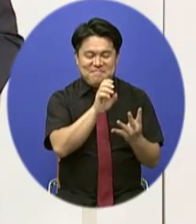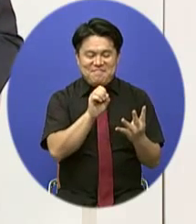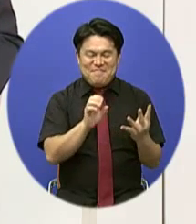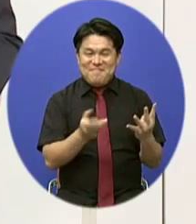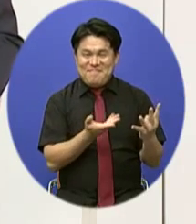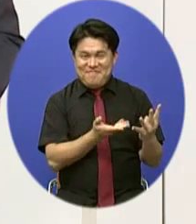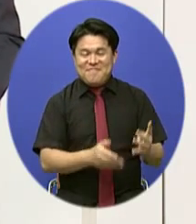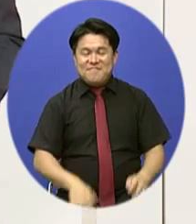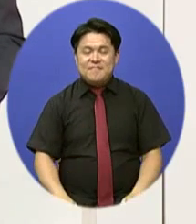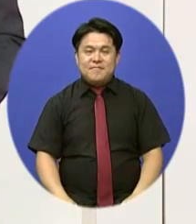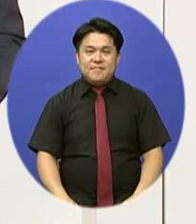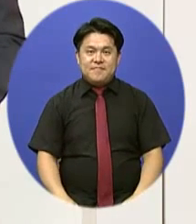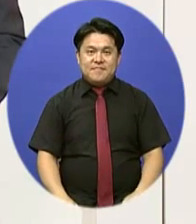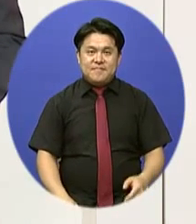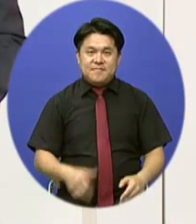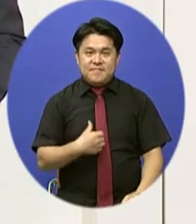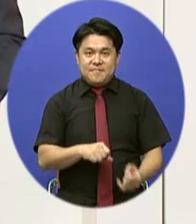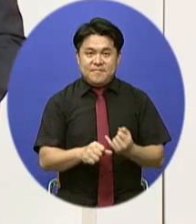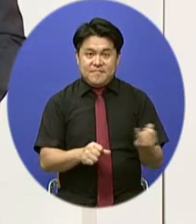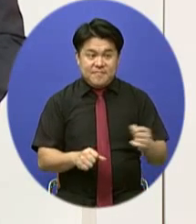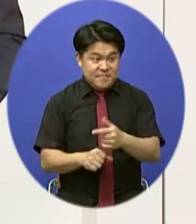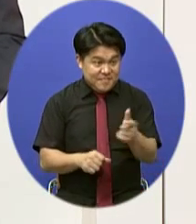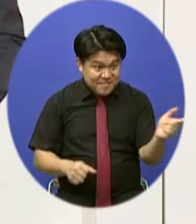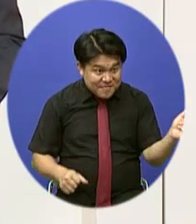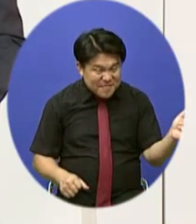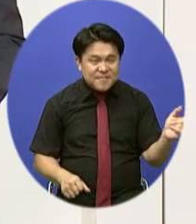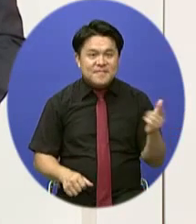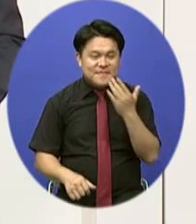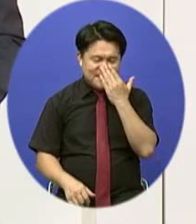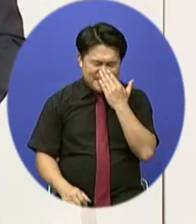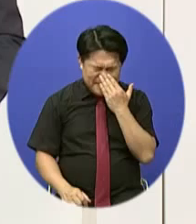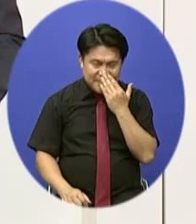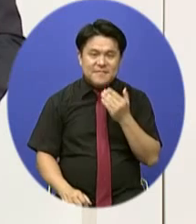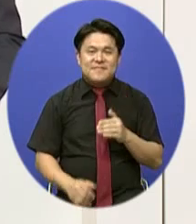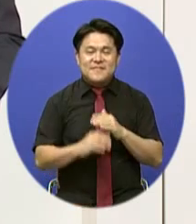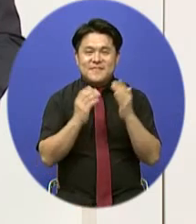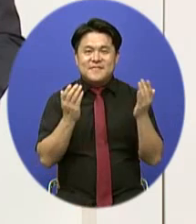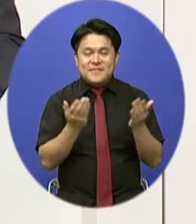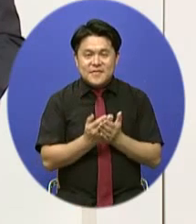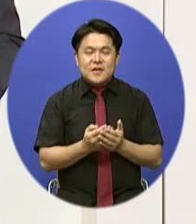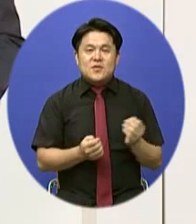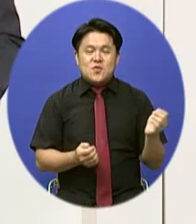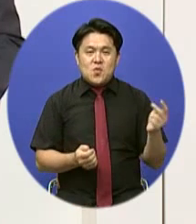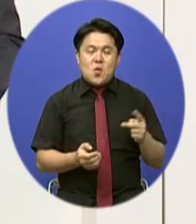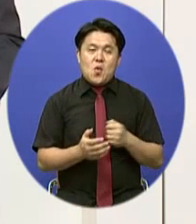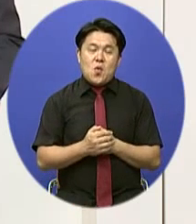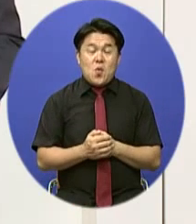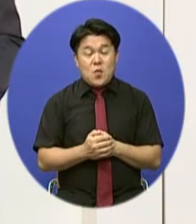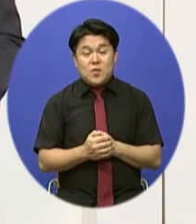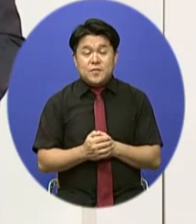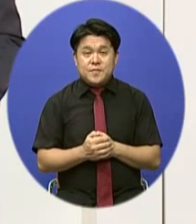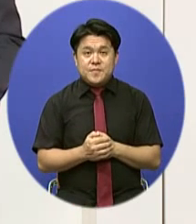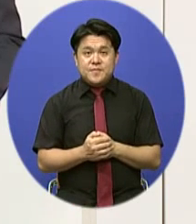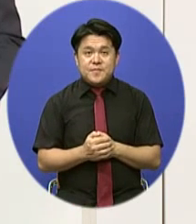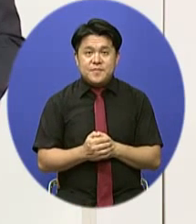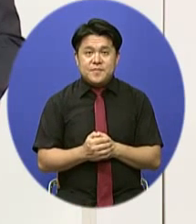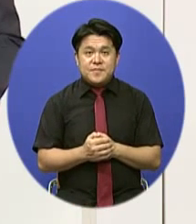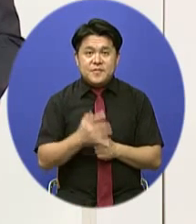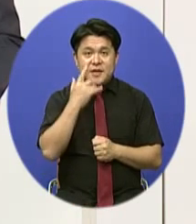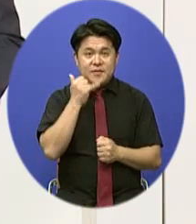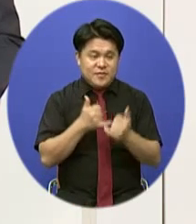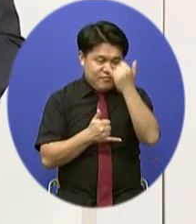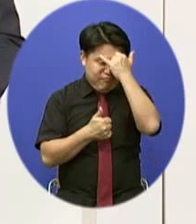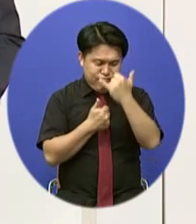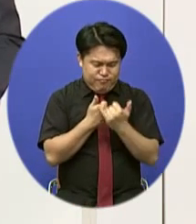어머니. 며느리들에게요. 우리 며느리들 다 착하고 심성이 착하고 아이고 뭐 부모한테